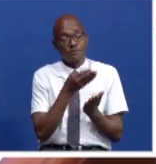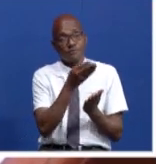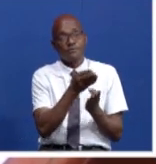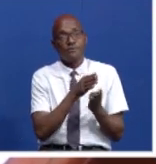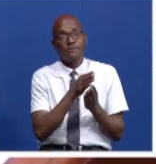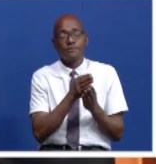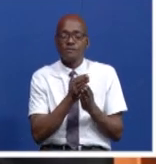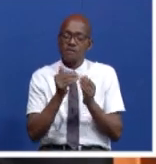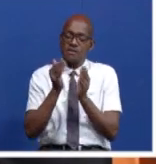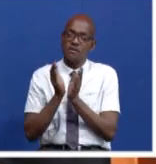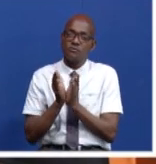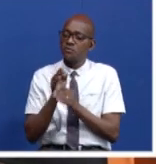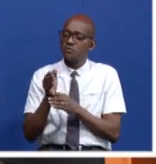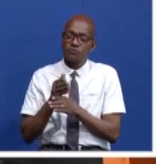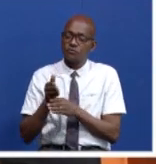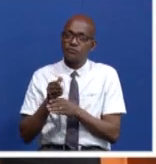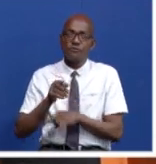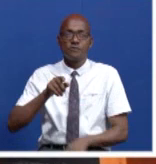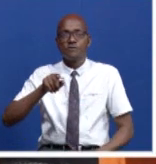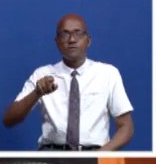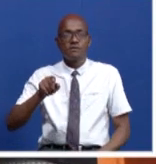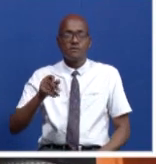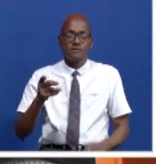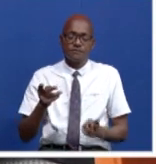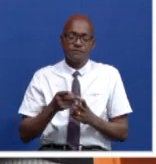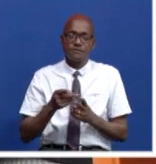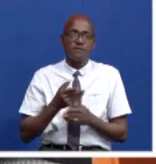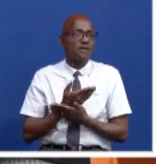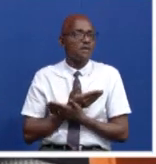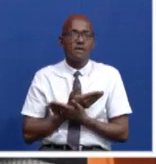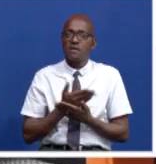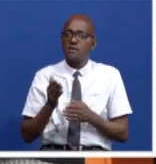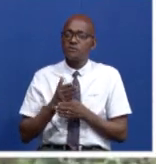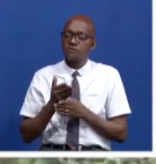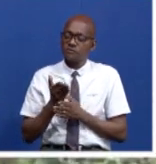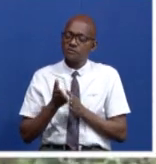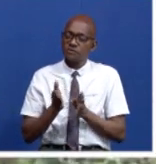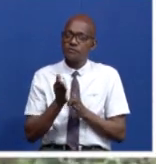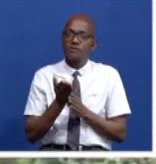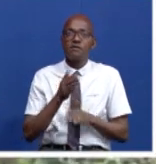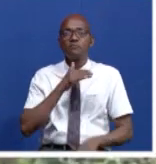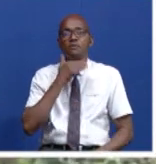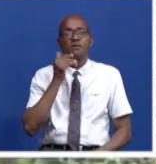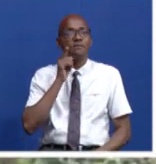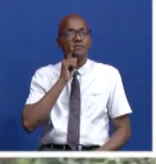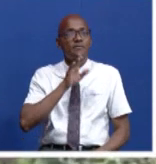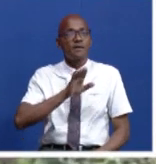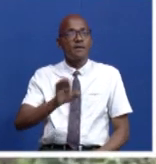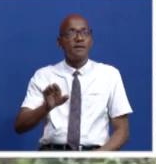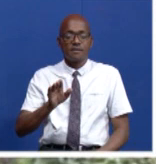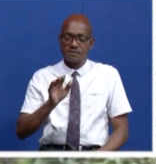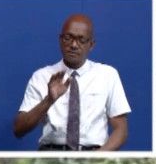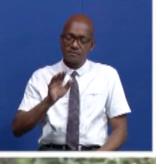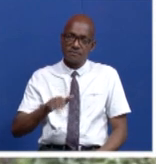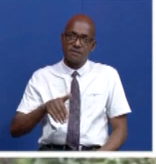Na upande Wa jamhuri haukumhusisha na kwamba hahusiki kwa namna yoyote na mauaji Ya Mama yake baada